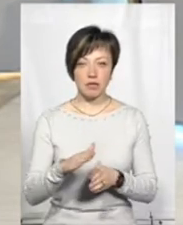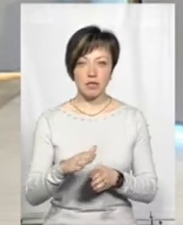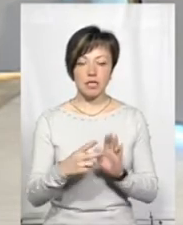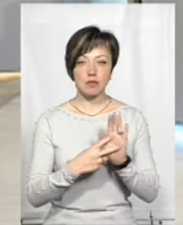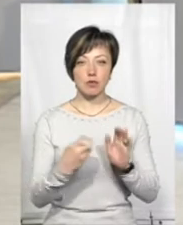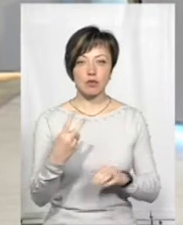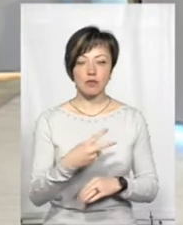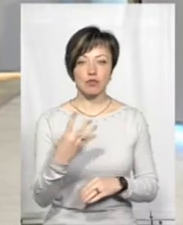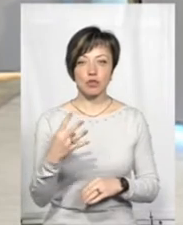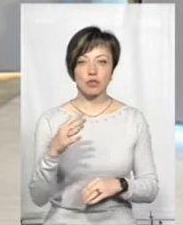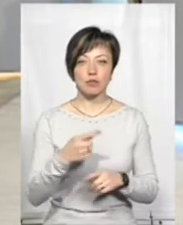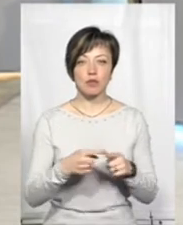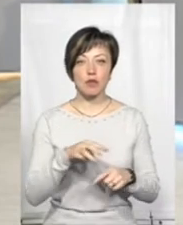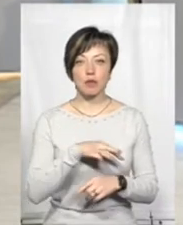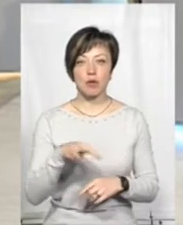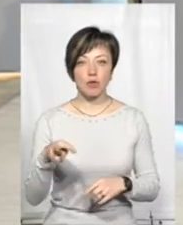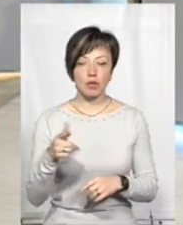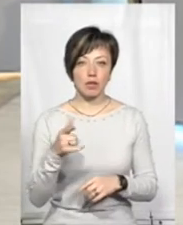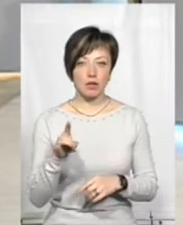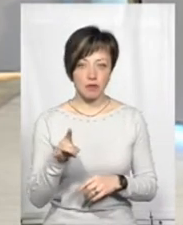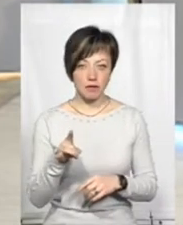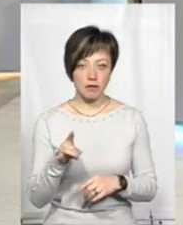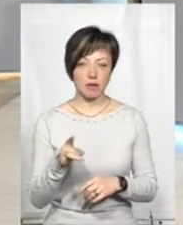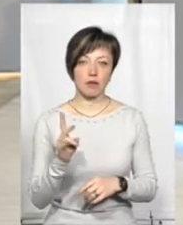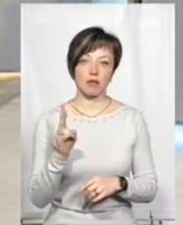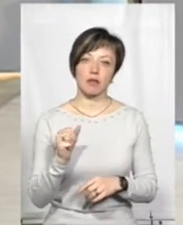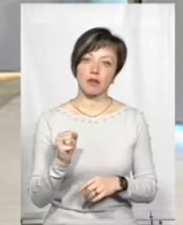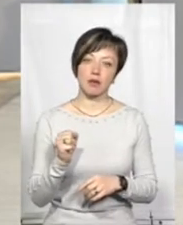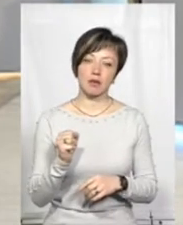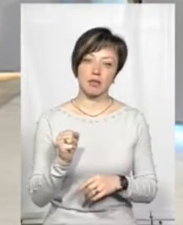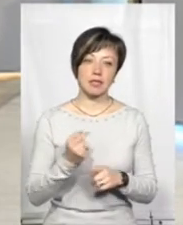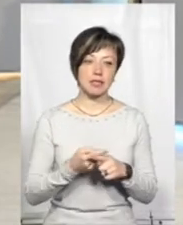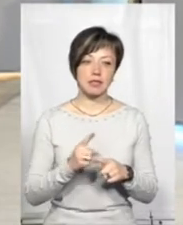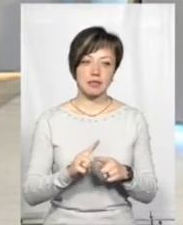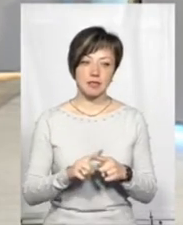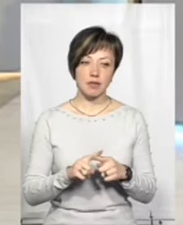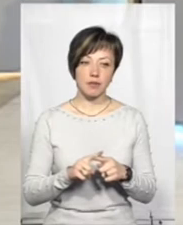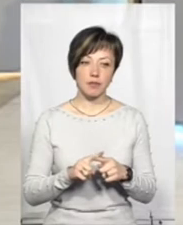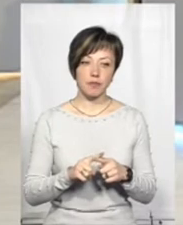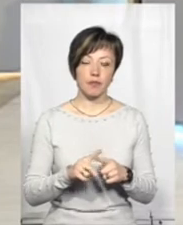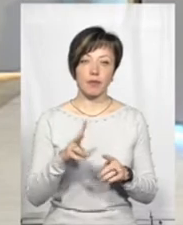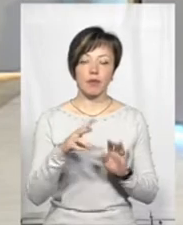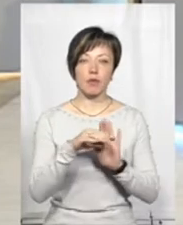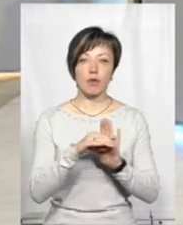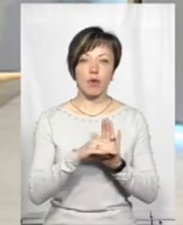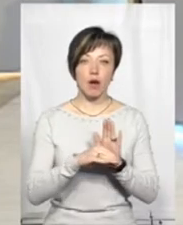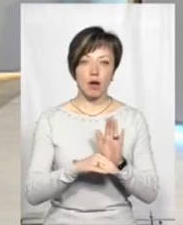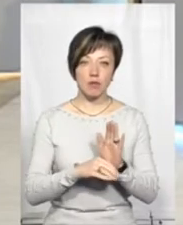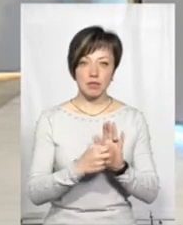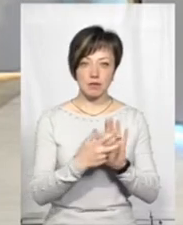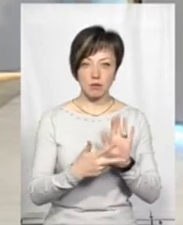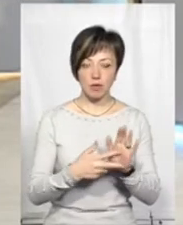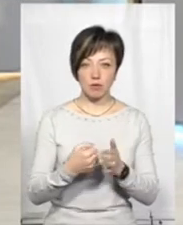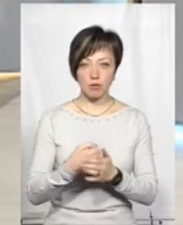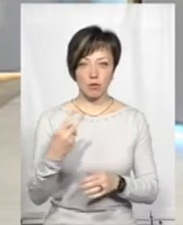виділили 724,5 мільйона гривень на, верніше, це на програма з